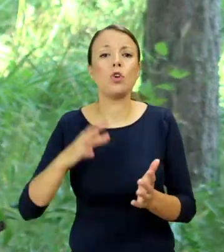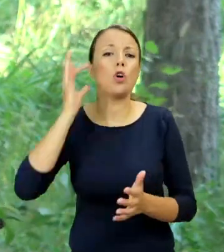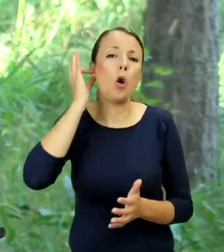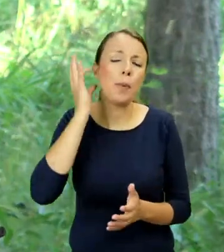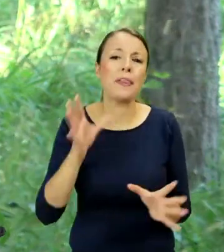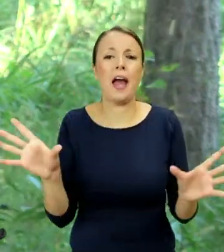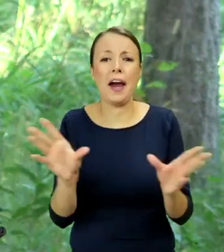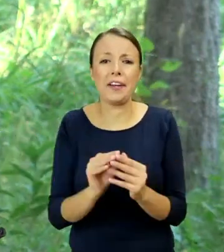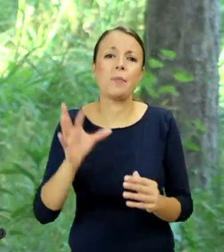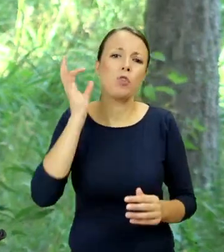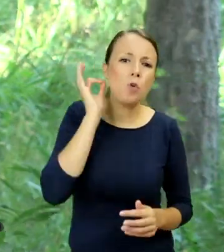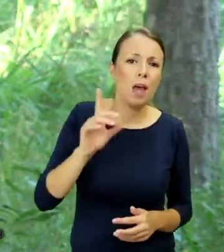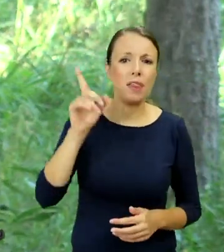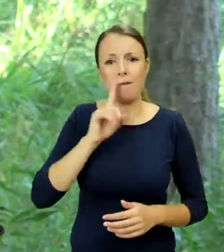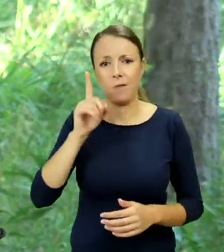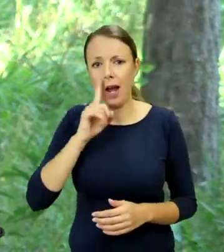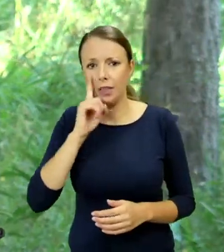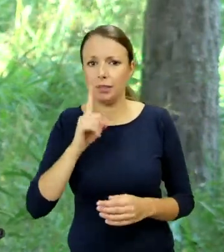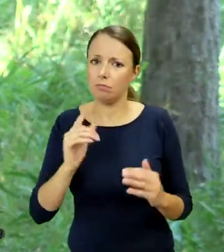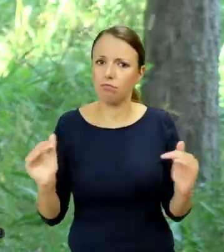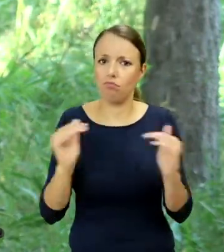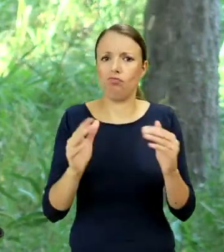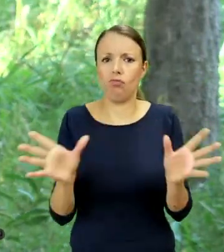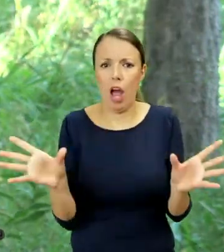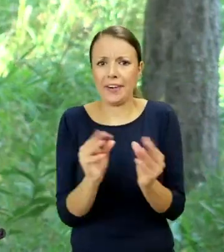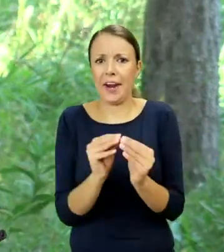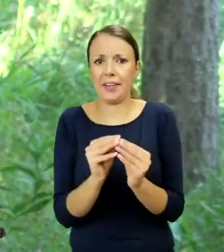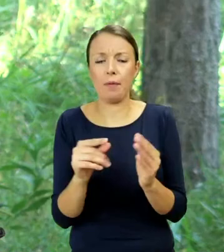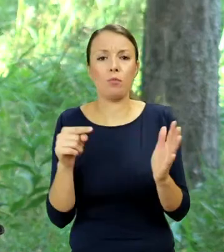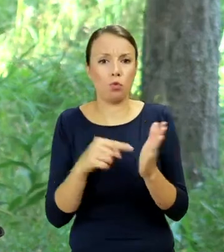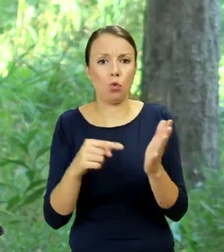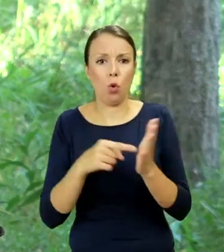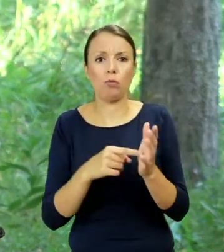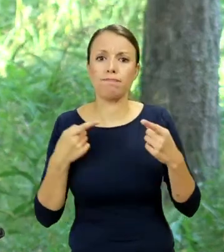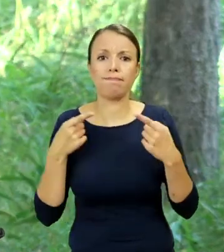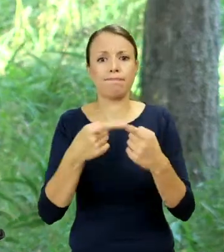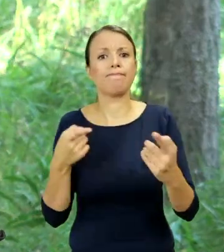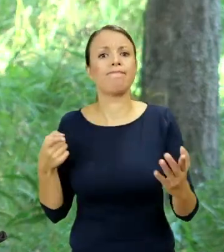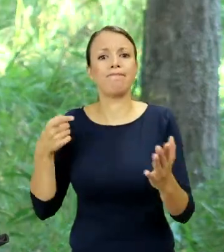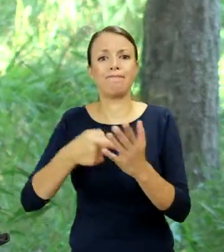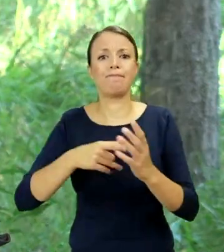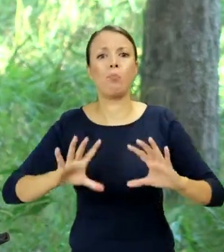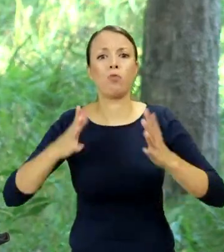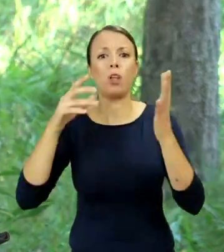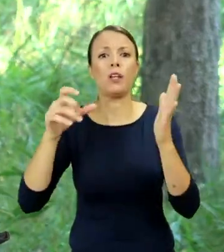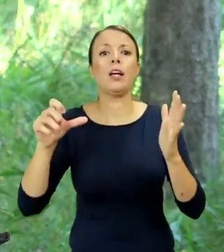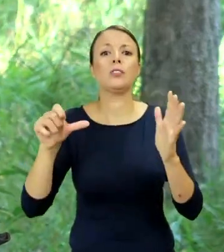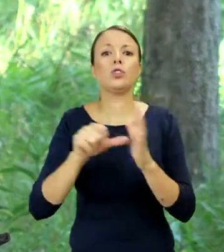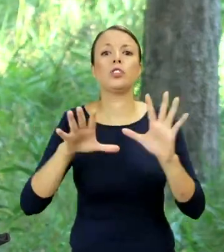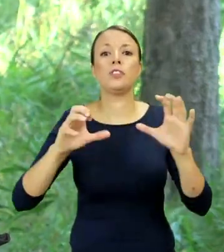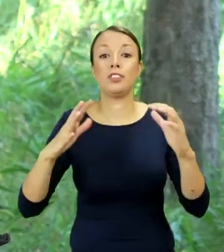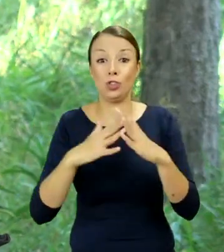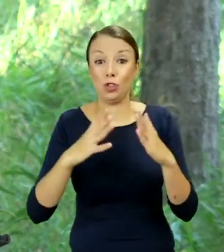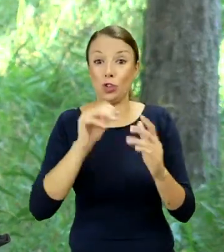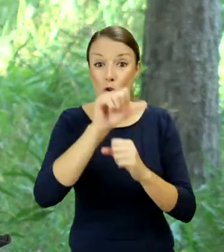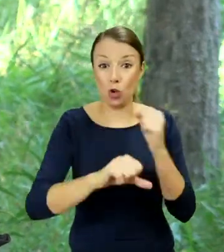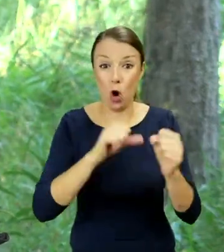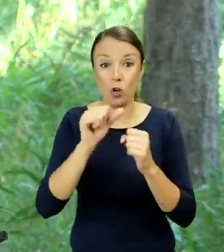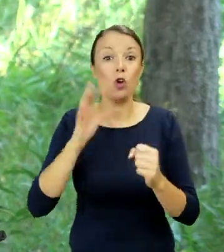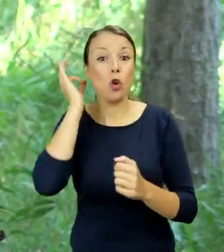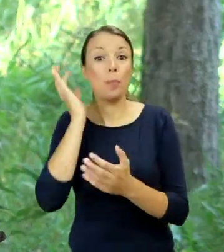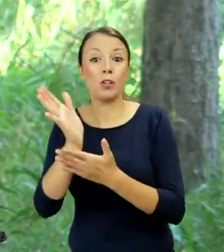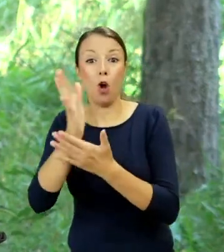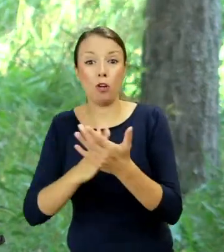mężczyznami, to był ten nurt, który doprowadził do powstania w 1910 roku kobiecych oddziałów strzeleckich w